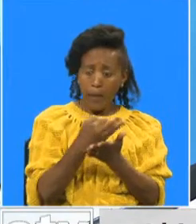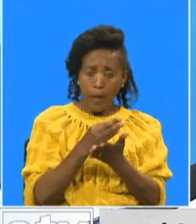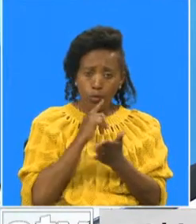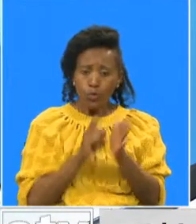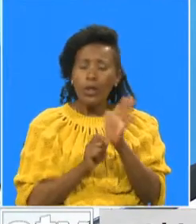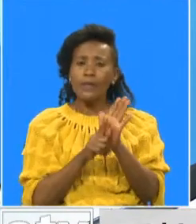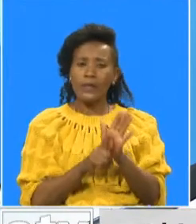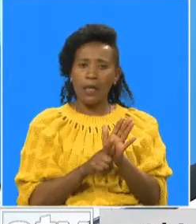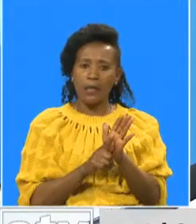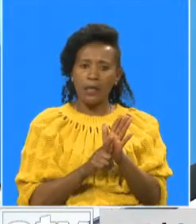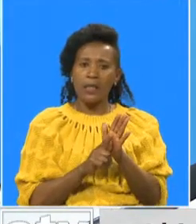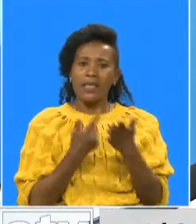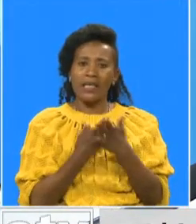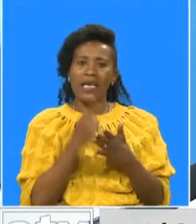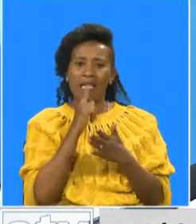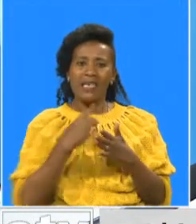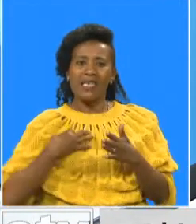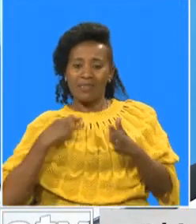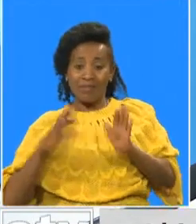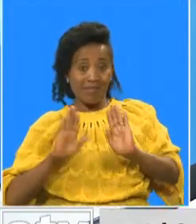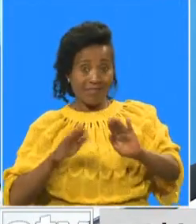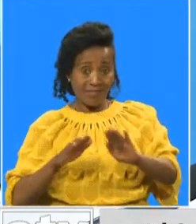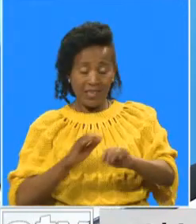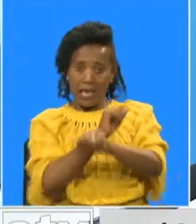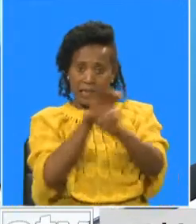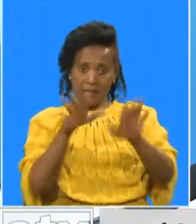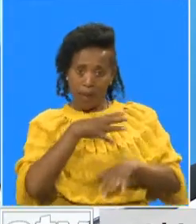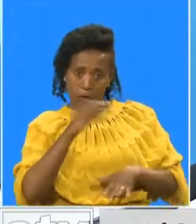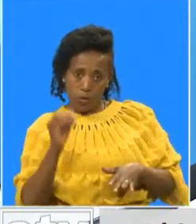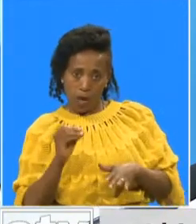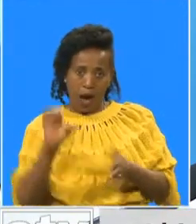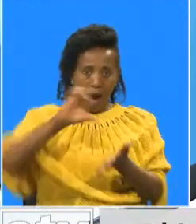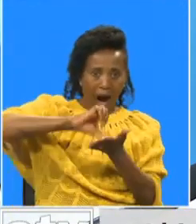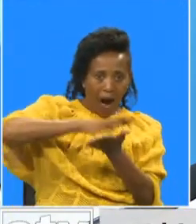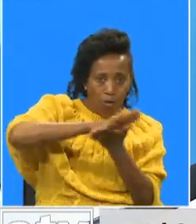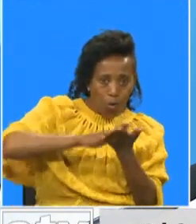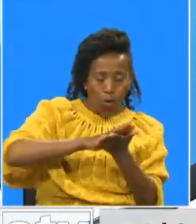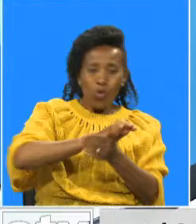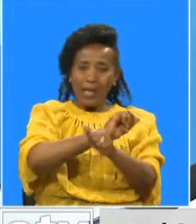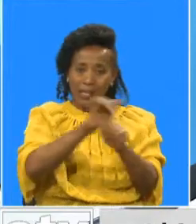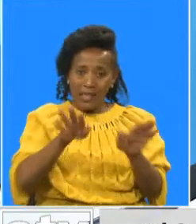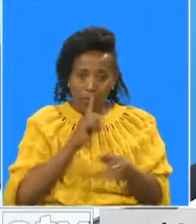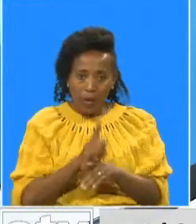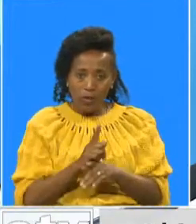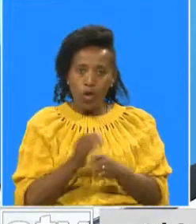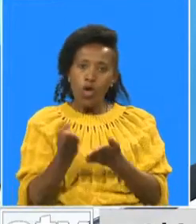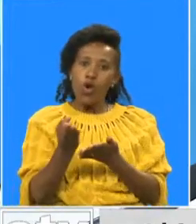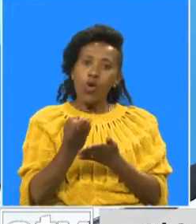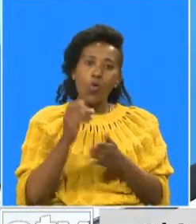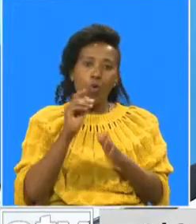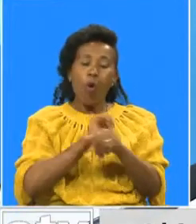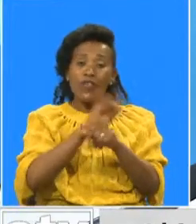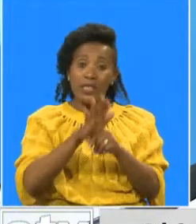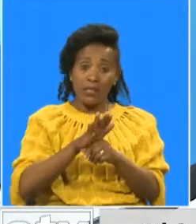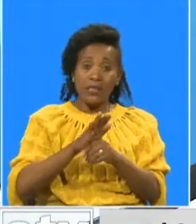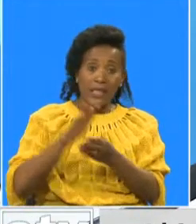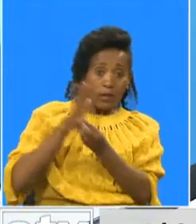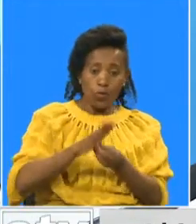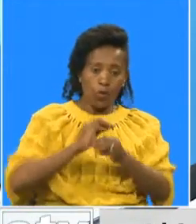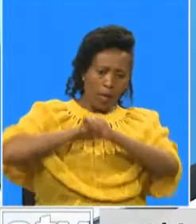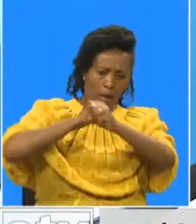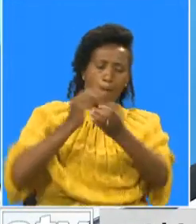አምራቾች ለምሳሌ በቴክስታይል ምርት ላይ የተሰማሩ እና በአልኮል ምርት ላይ የተሰማሩ የኮቪድ-19 ተጽዕኖን